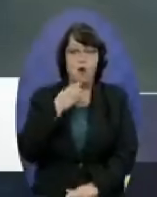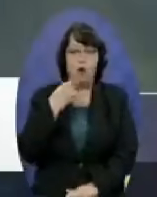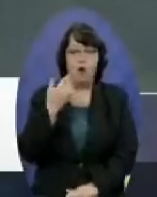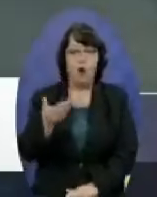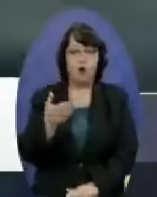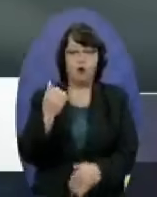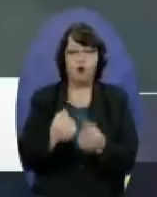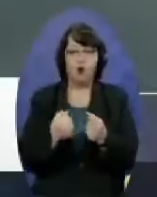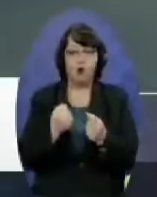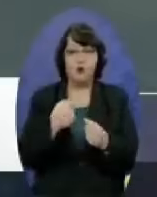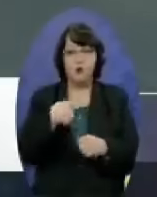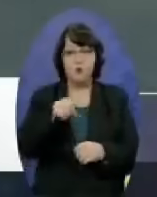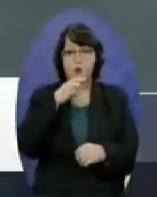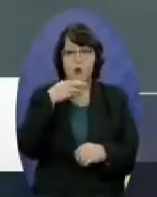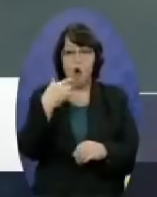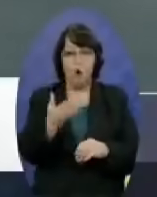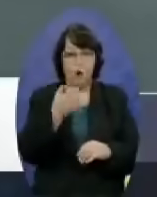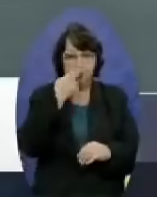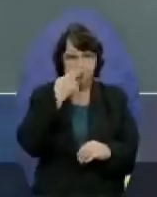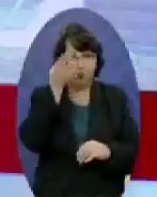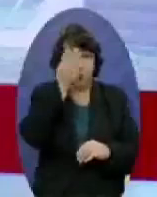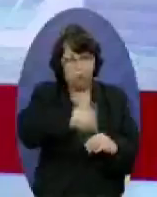зөөж шилжүүлдэг талаар мэдээлжээ.